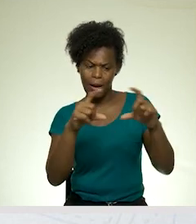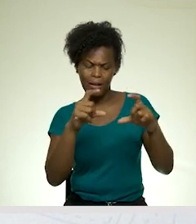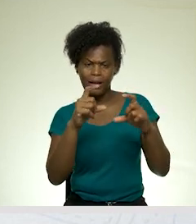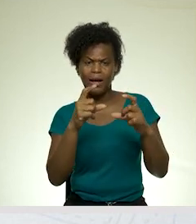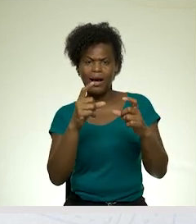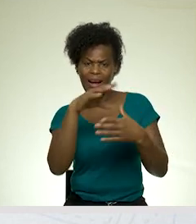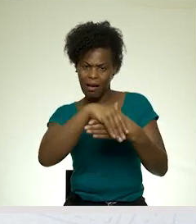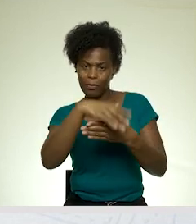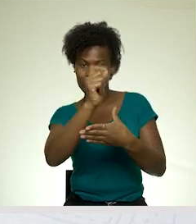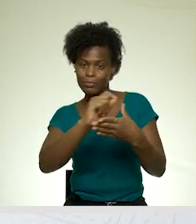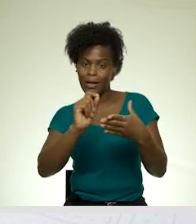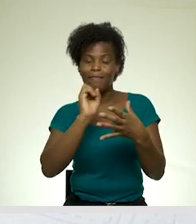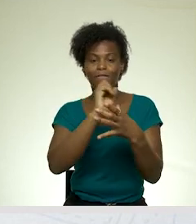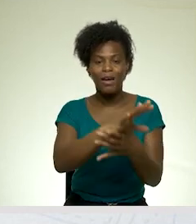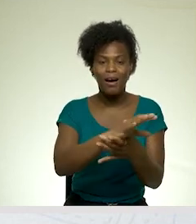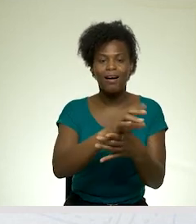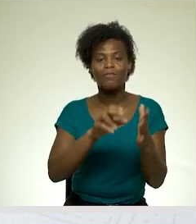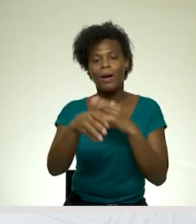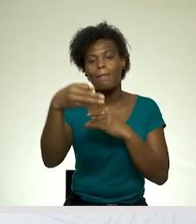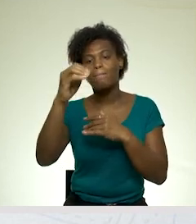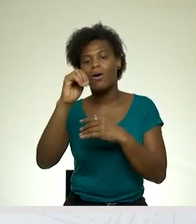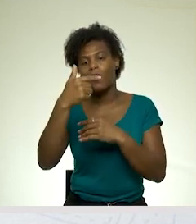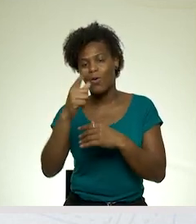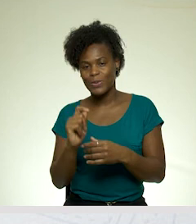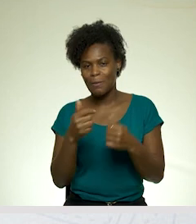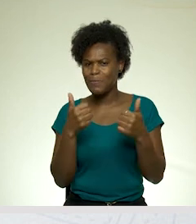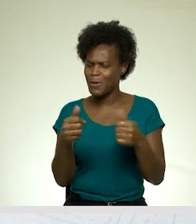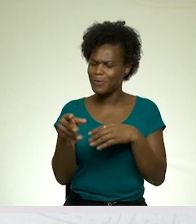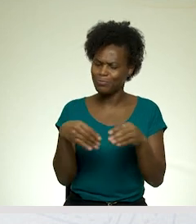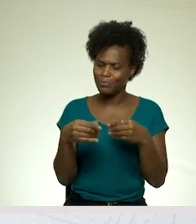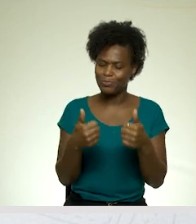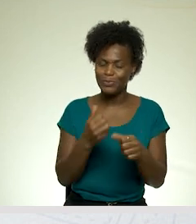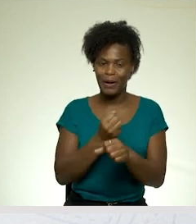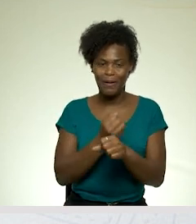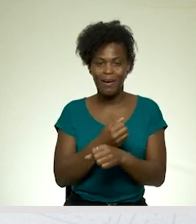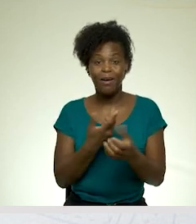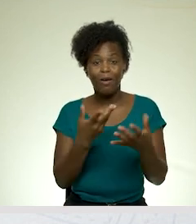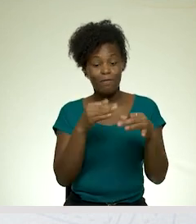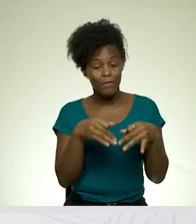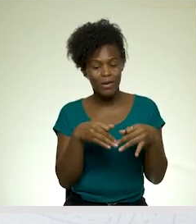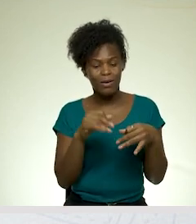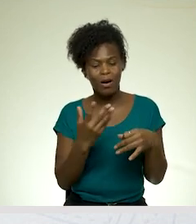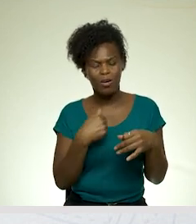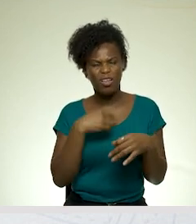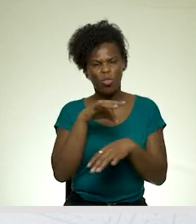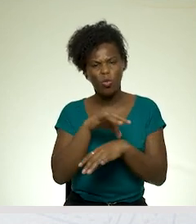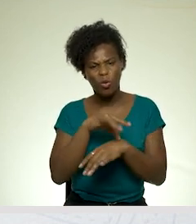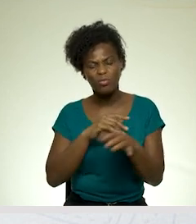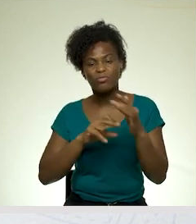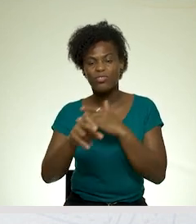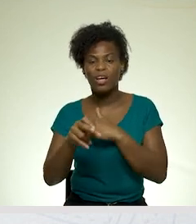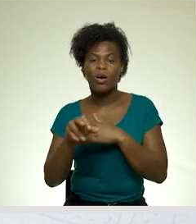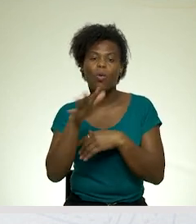carte postale, nous allons à la poste. Très bien joué. Finalement, quand je suis malade,